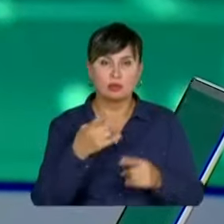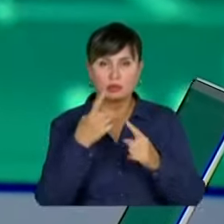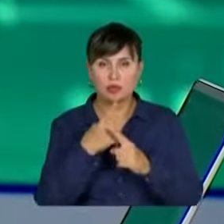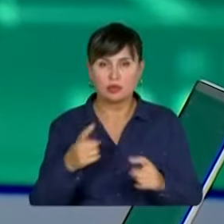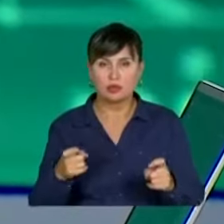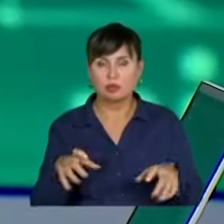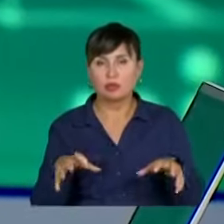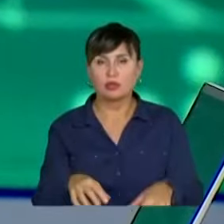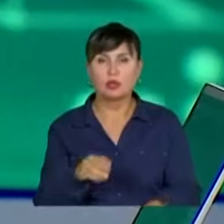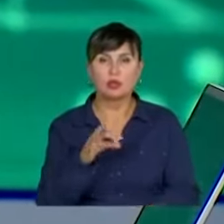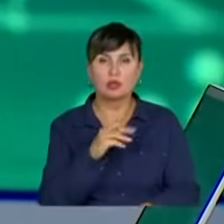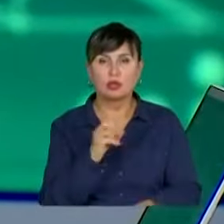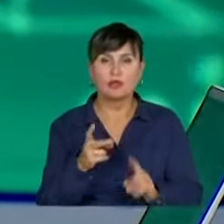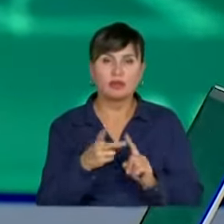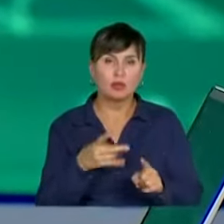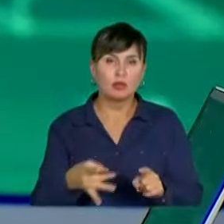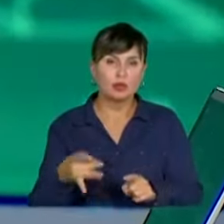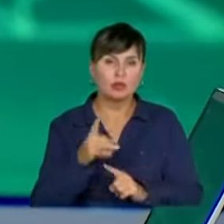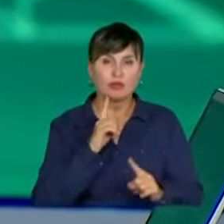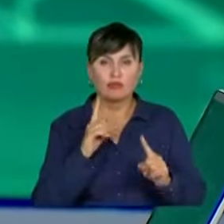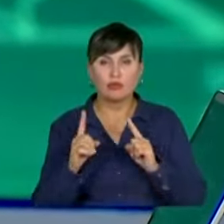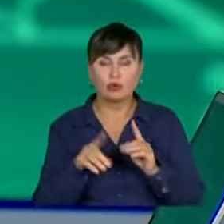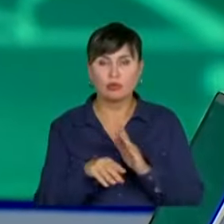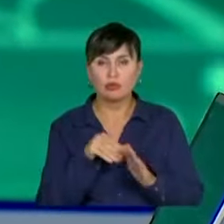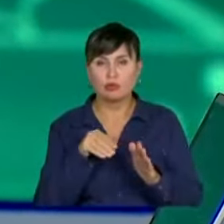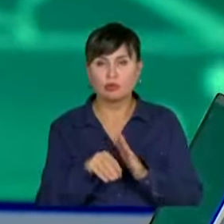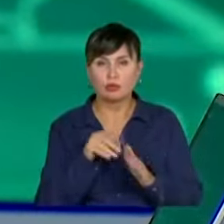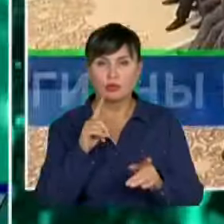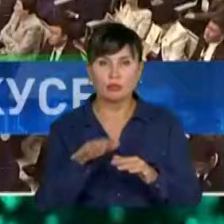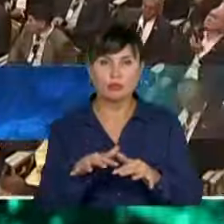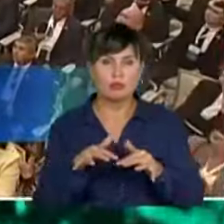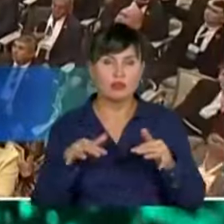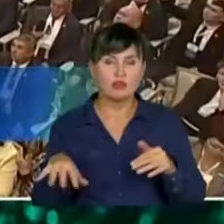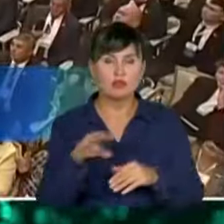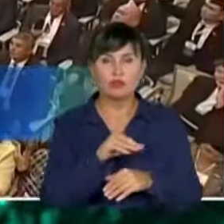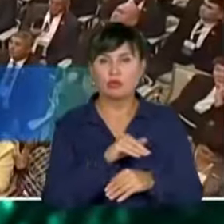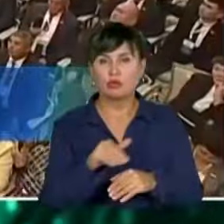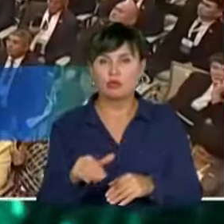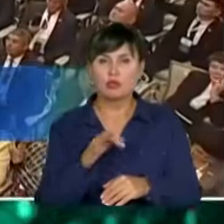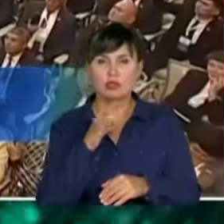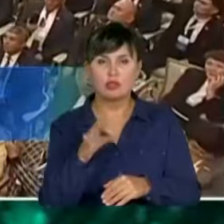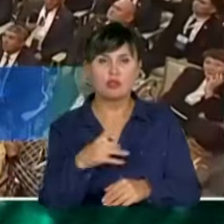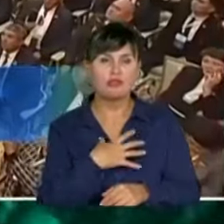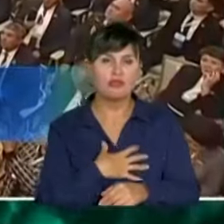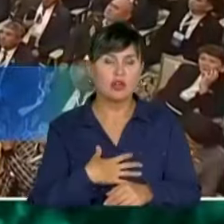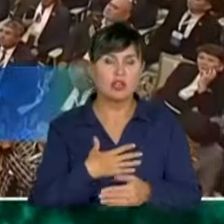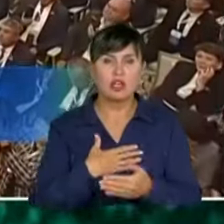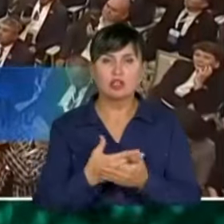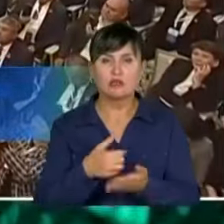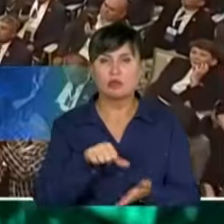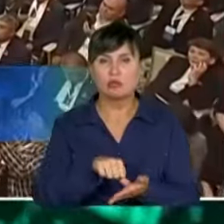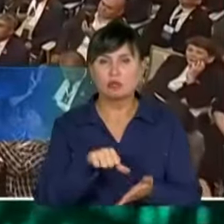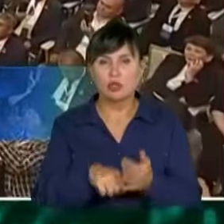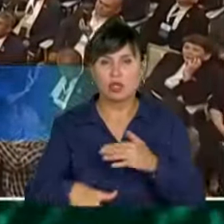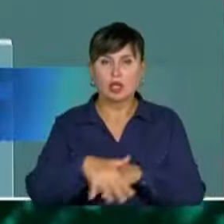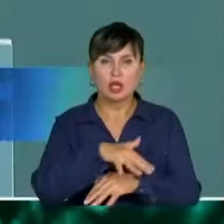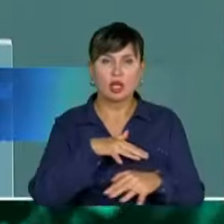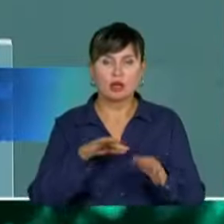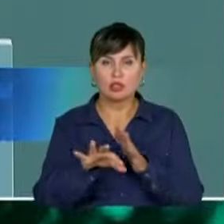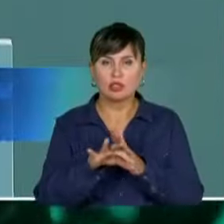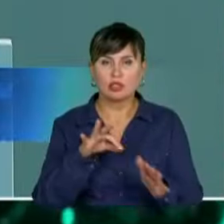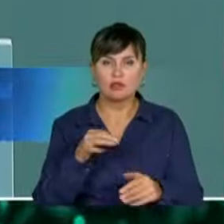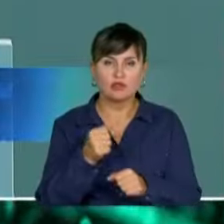Касым-Жомарт Токаев на втором республиканском форуме депутатов маслихатов всех уровней. Он отметил, что важно активное участие народных избранников